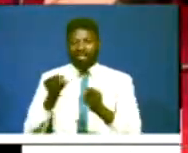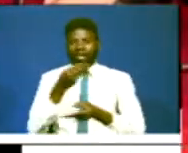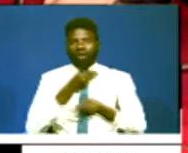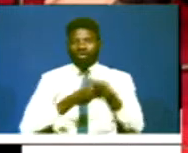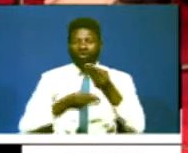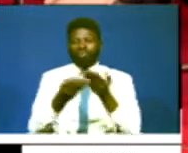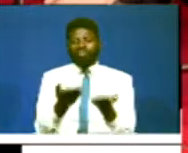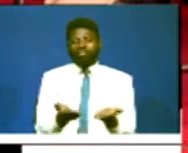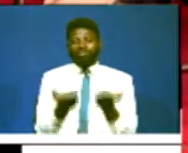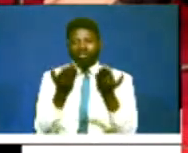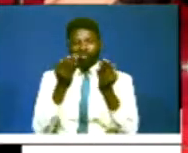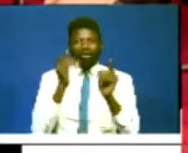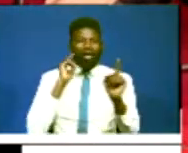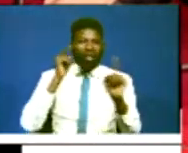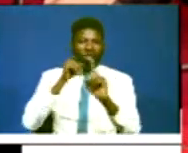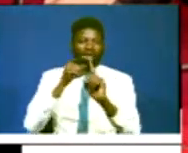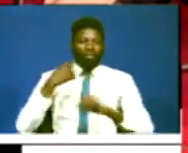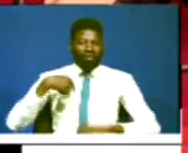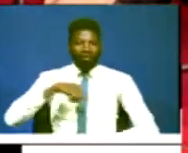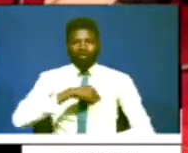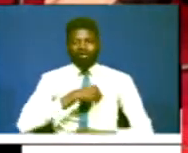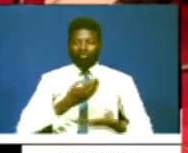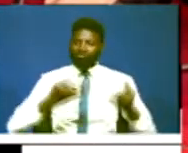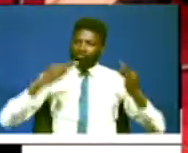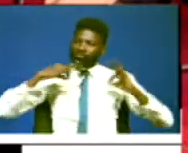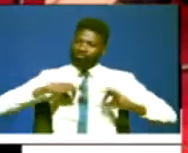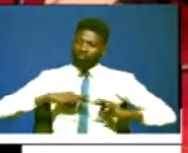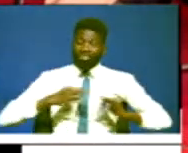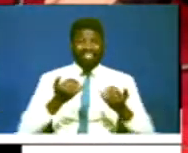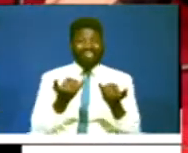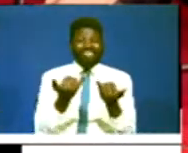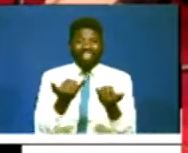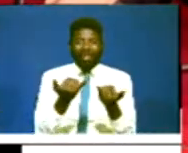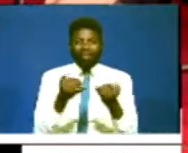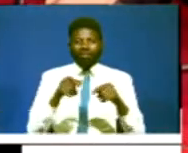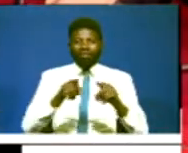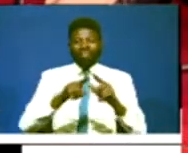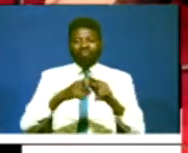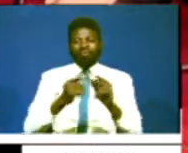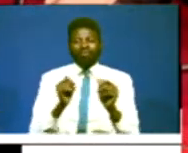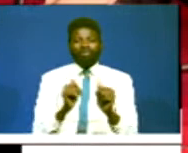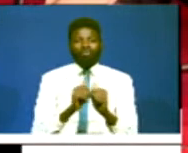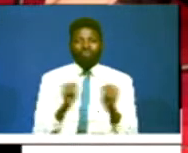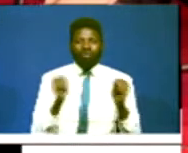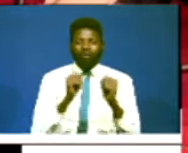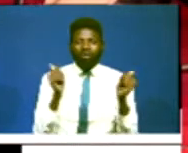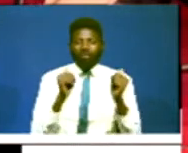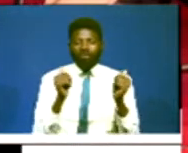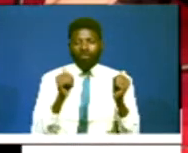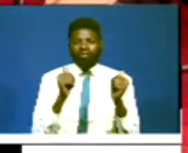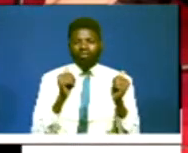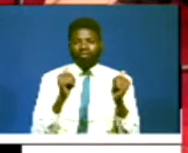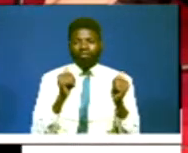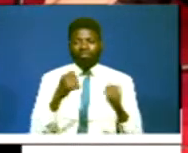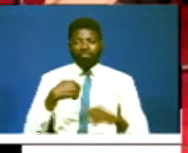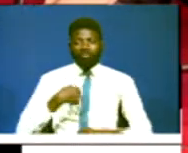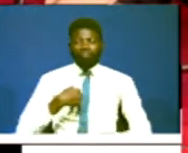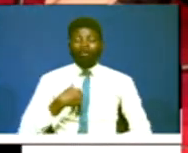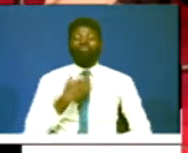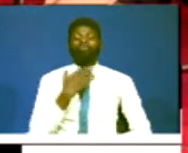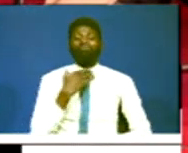is why. And so far, Your Excellency, you have started well. Na ndio nataka kuambia huyo mzee ya